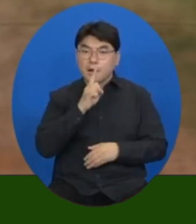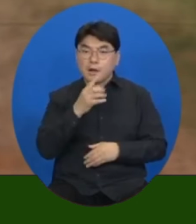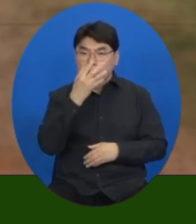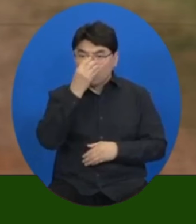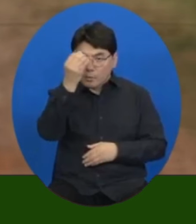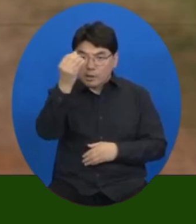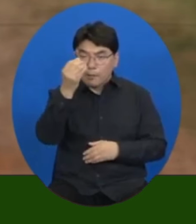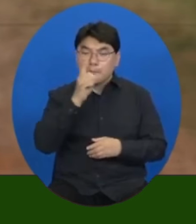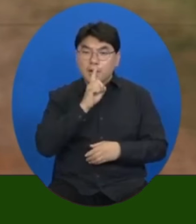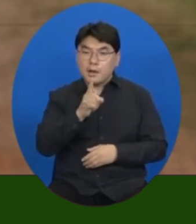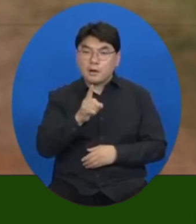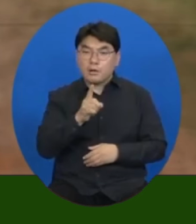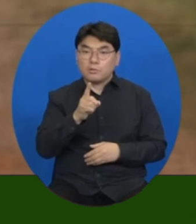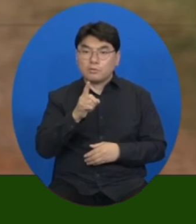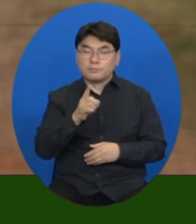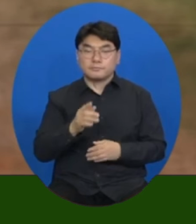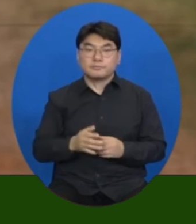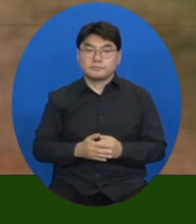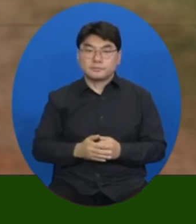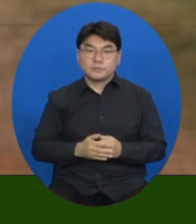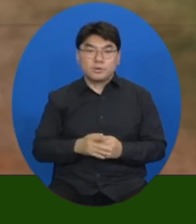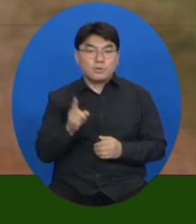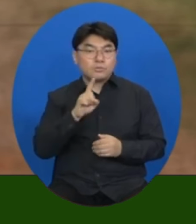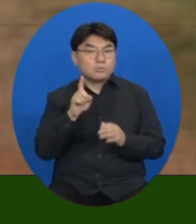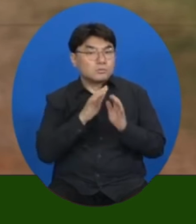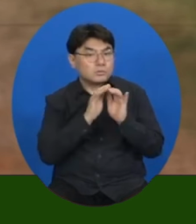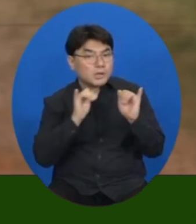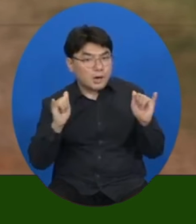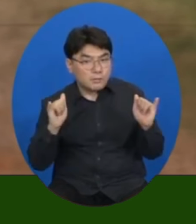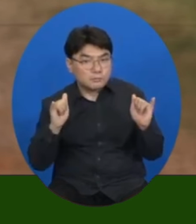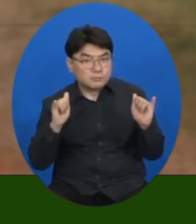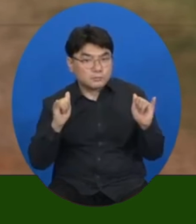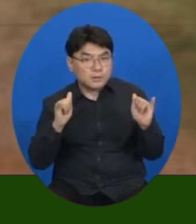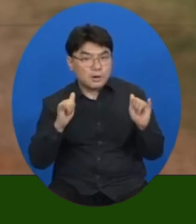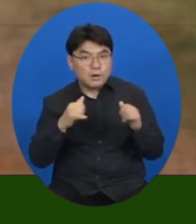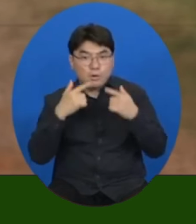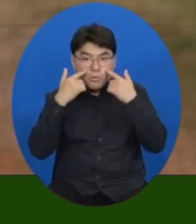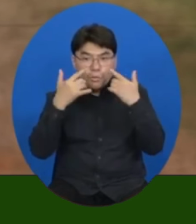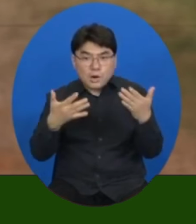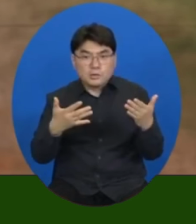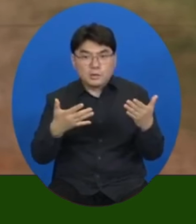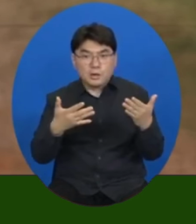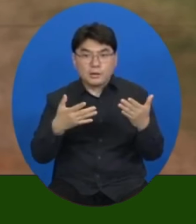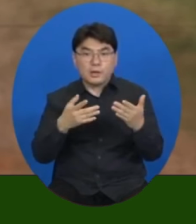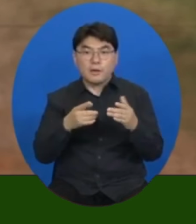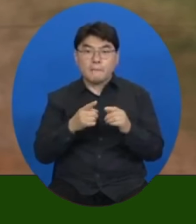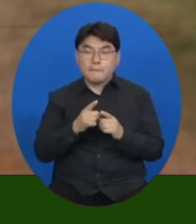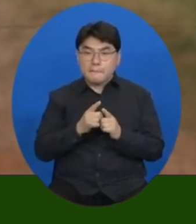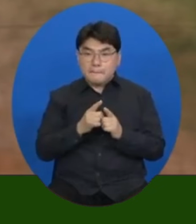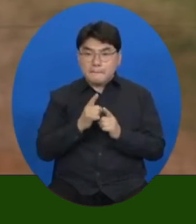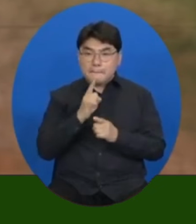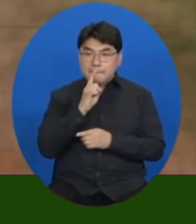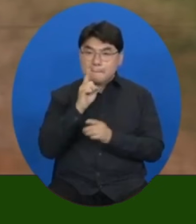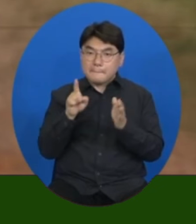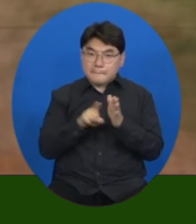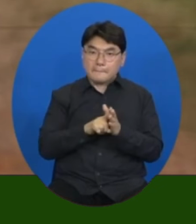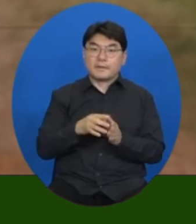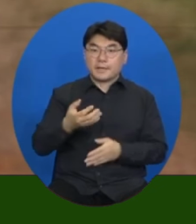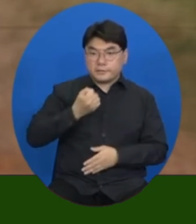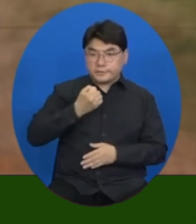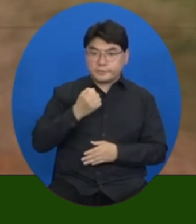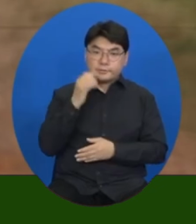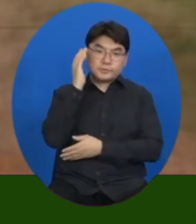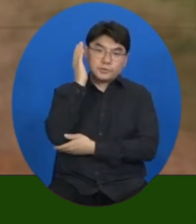것이다 심지어 어떤 분은 너무 확신을 가지고 말하는 설교자를 주의하라 이렇게까지 얘기를